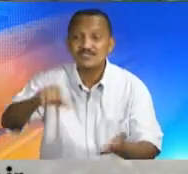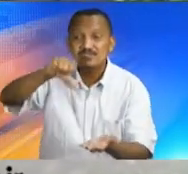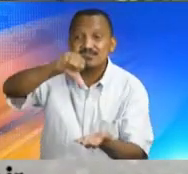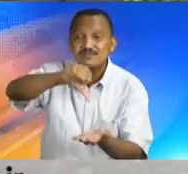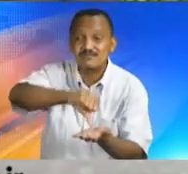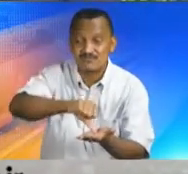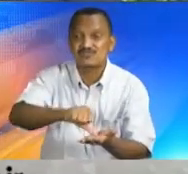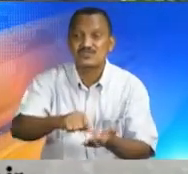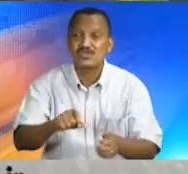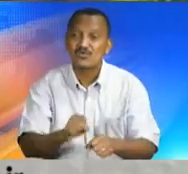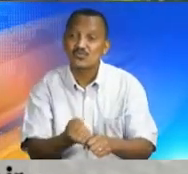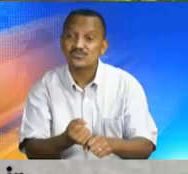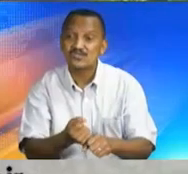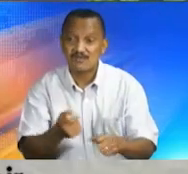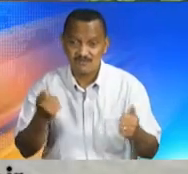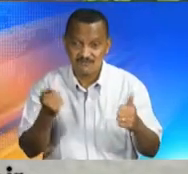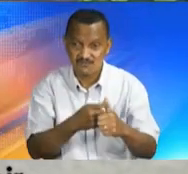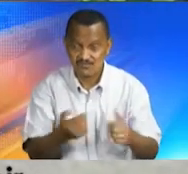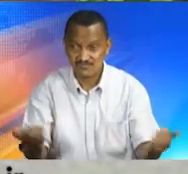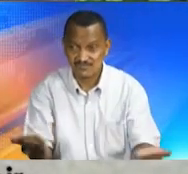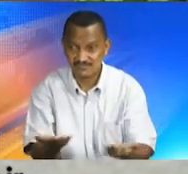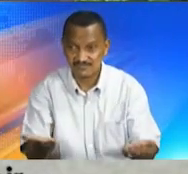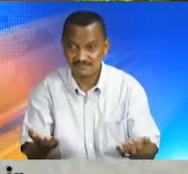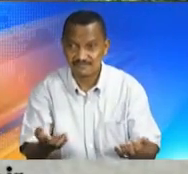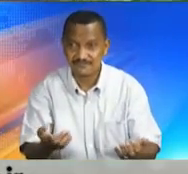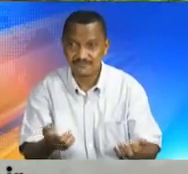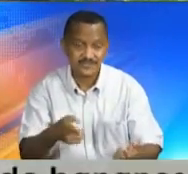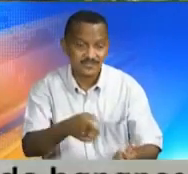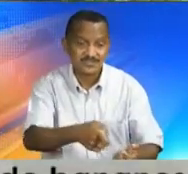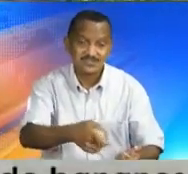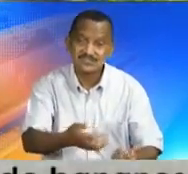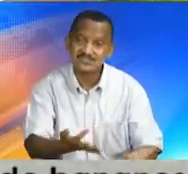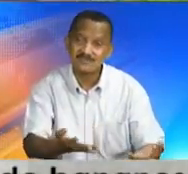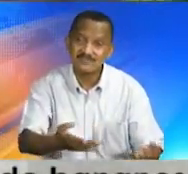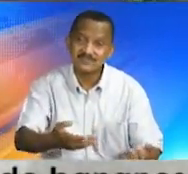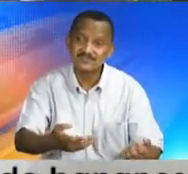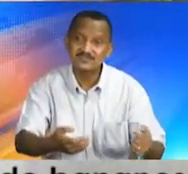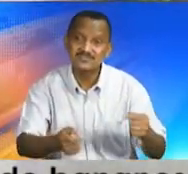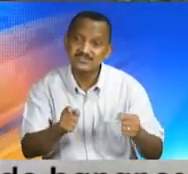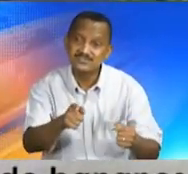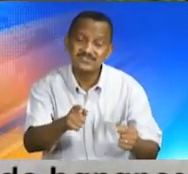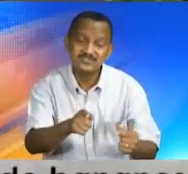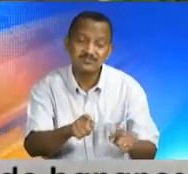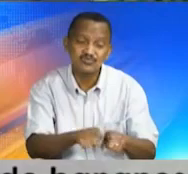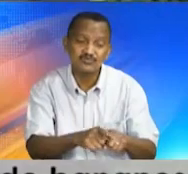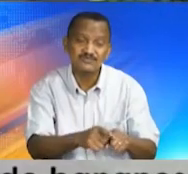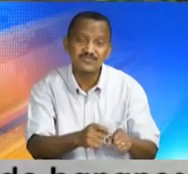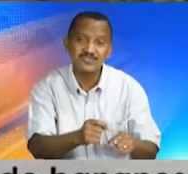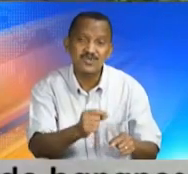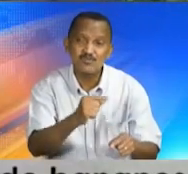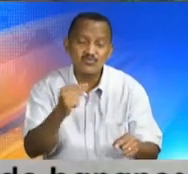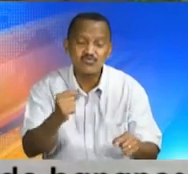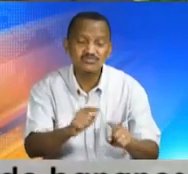zany a de ampirehetina zany a ty amin'ny fimoary ty. Zavatra maina zany no ampirehetina an'izy ty ao na mololo mety na